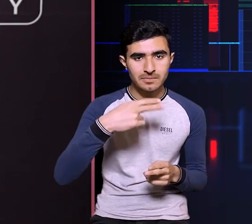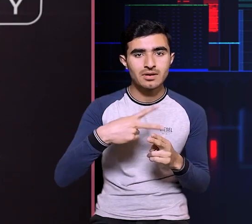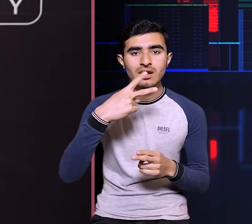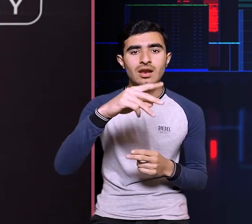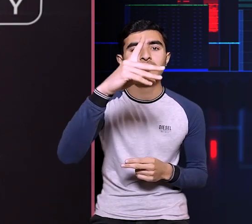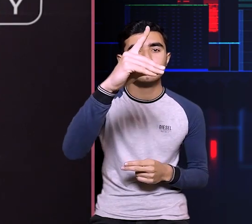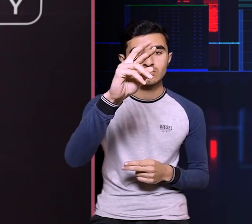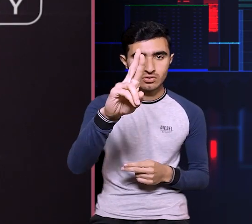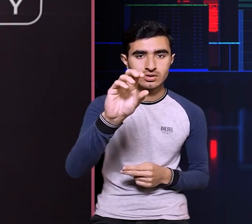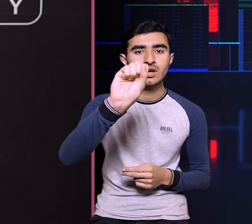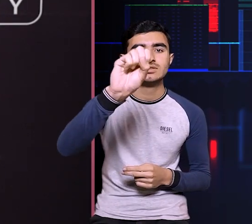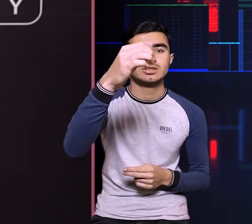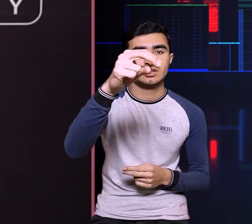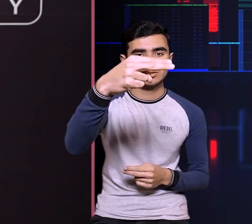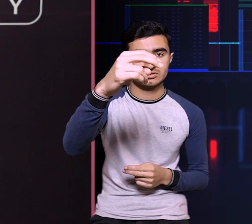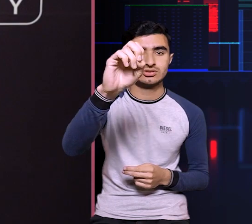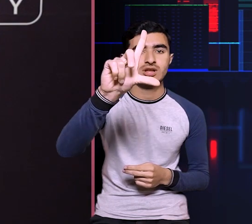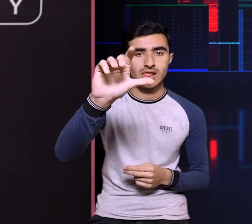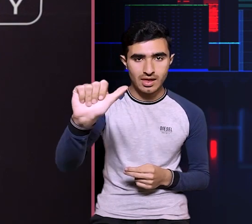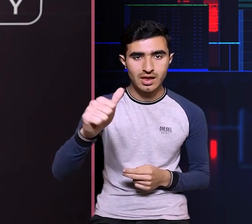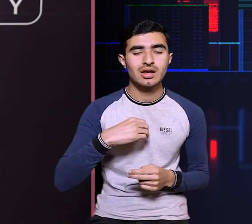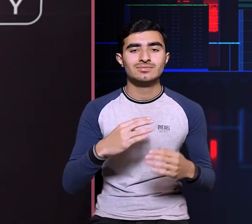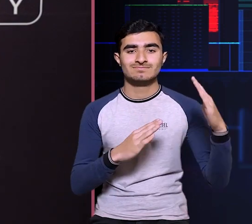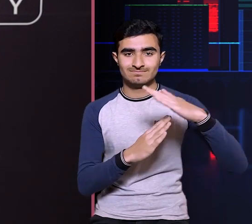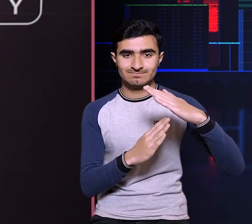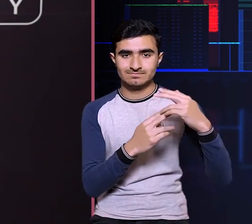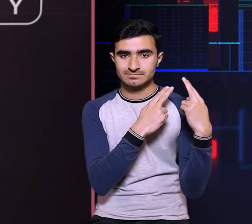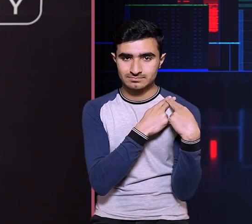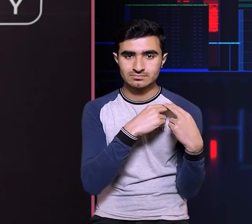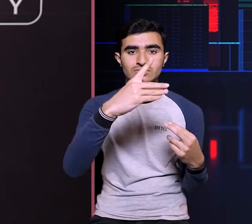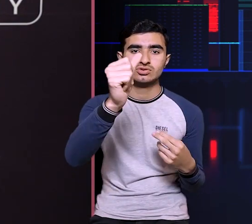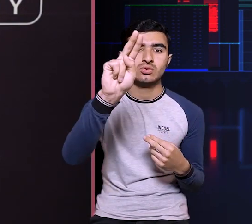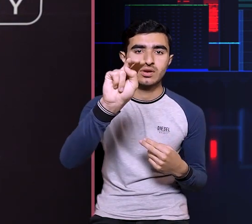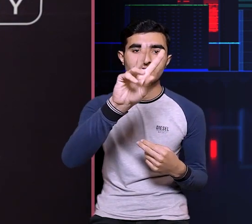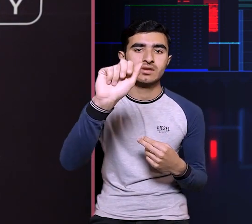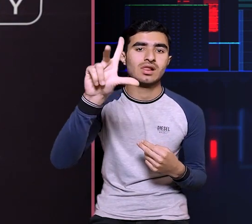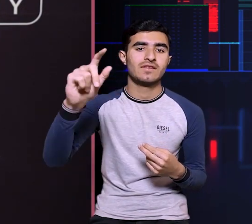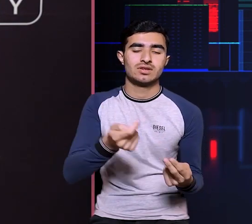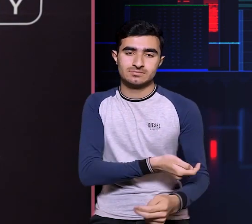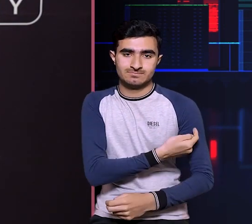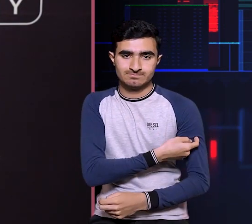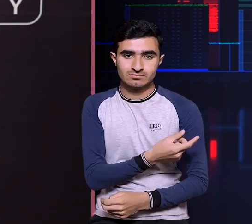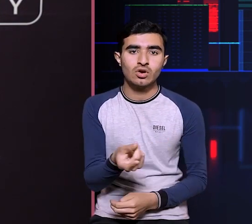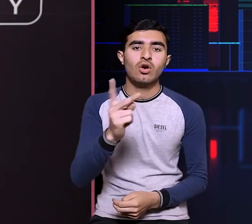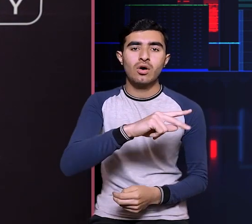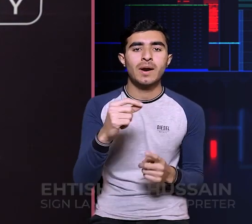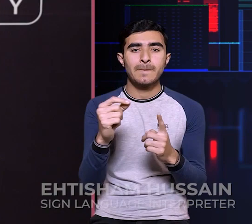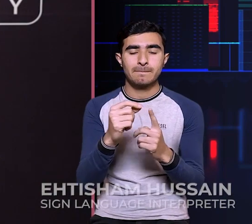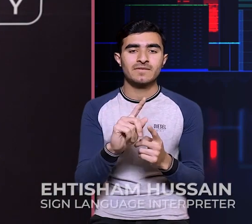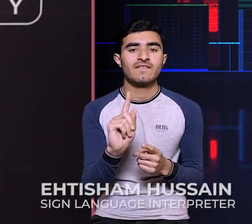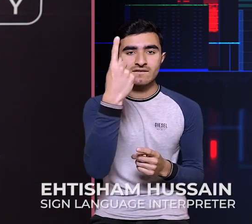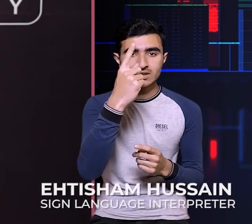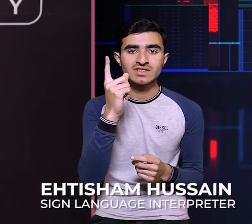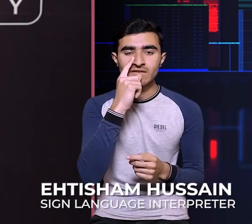I'm Dr. Sheila Javed Akram. I'm the CEO of Don Valley Pharmaceutical and also the founder president of the first Women Chamber